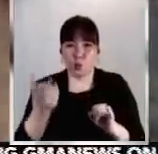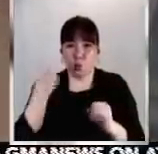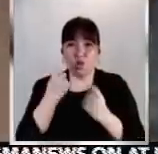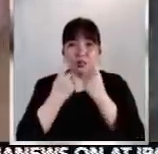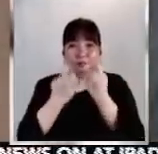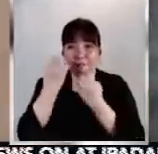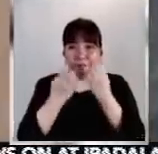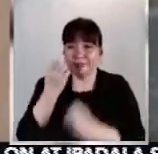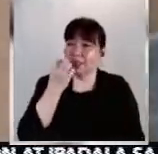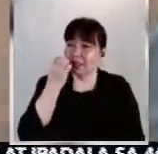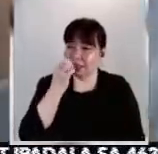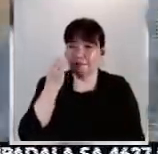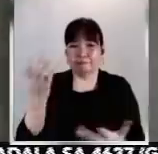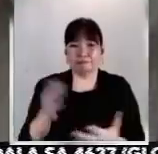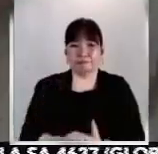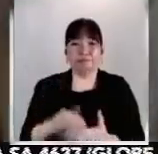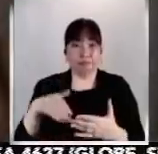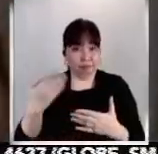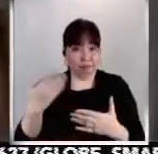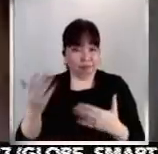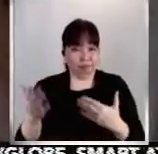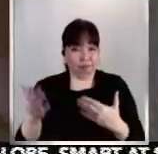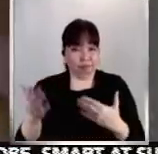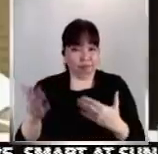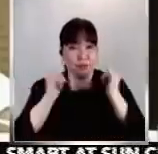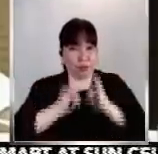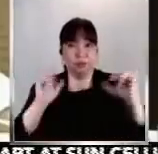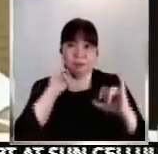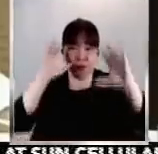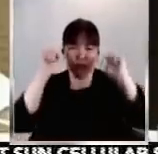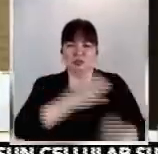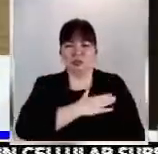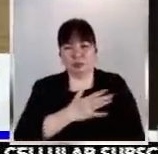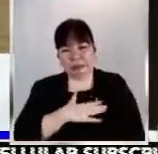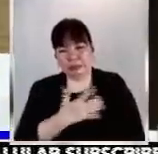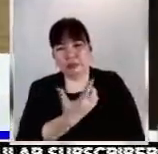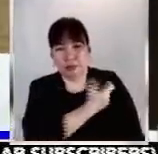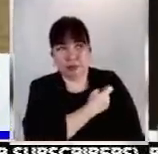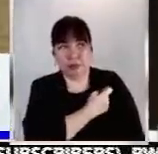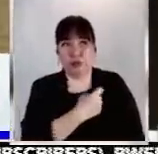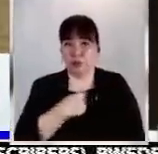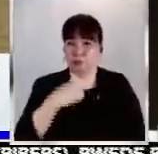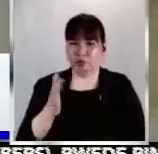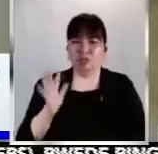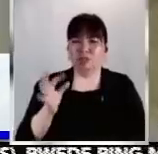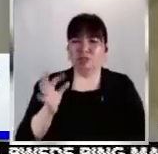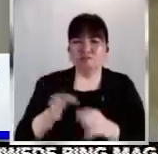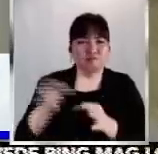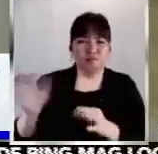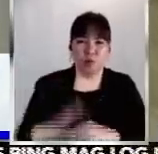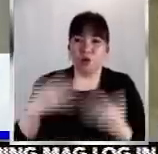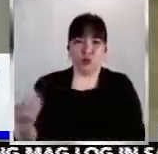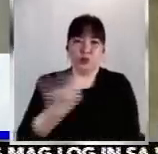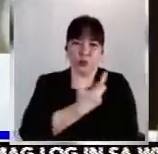muling nanawagan ng Pangulo, magpabakuna at huwag nang ipagpaliban pa. Siya raw ay nakapagpabooster na. Isa pang dose ng Sinopharm tulad ng